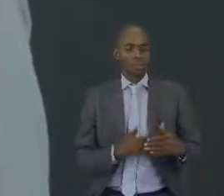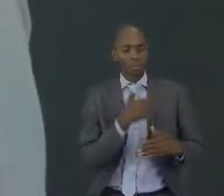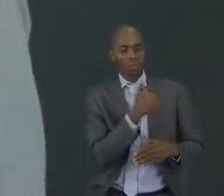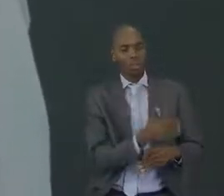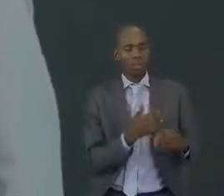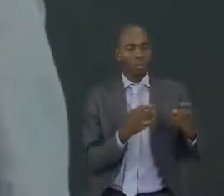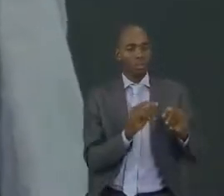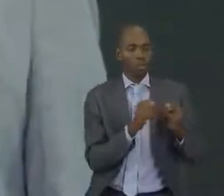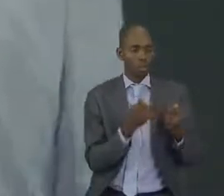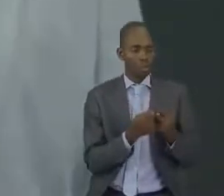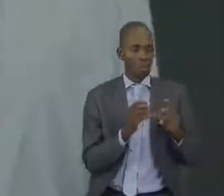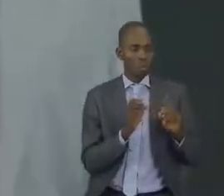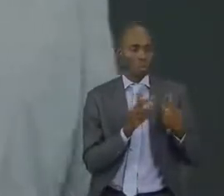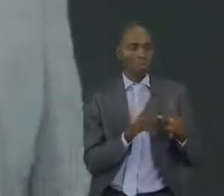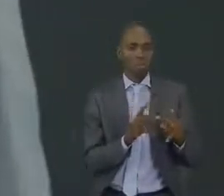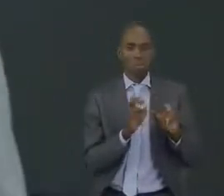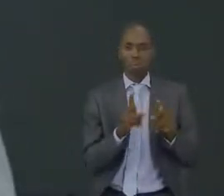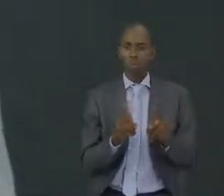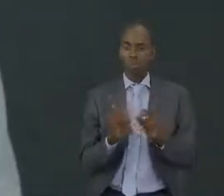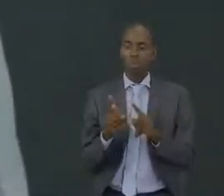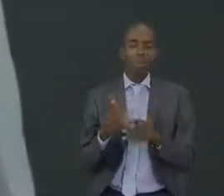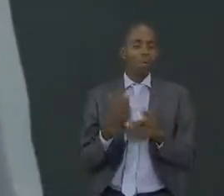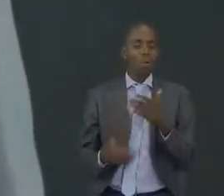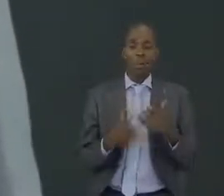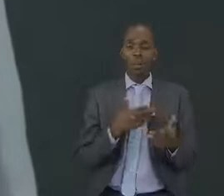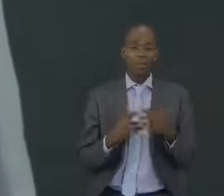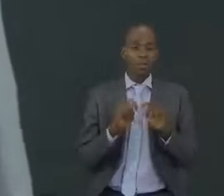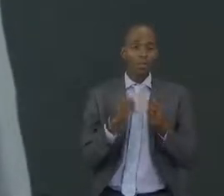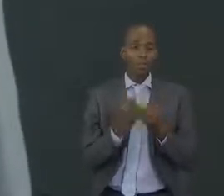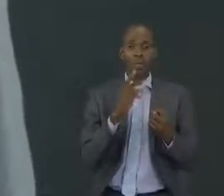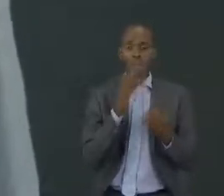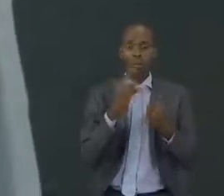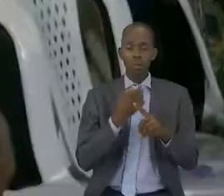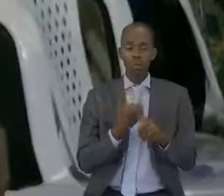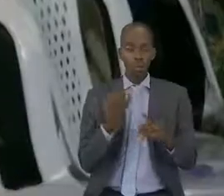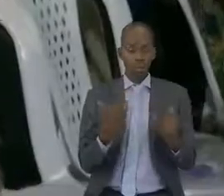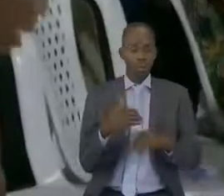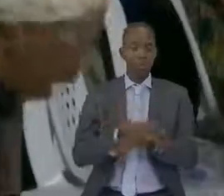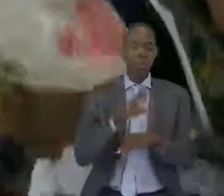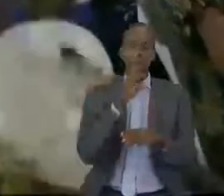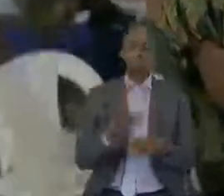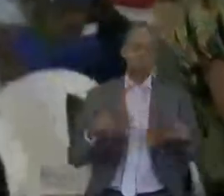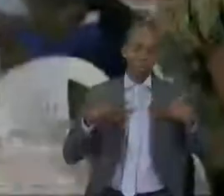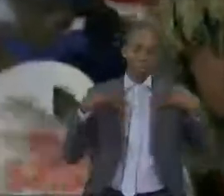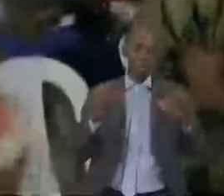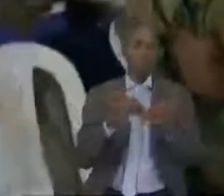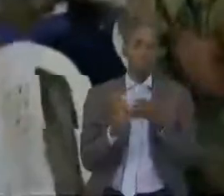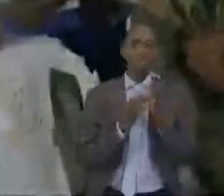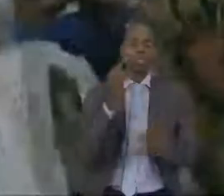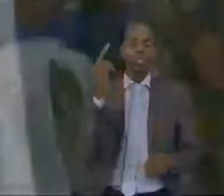portants. Quelle que soit ta tribu de provenance, ce soir, tu es bien portant. Tu es guéri.